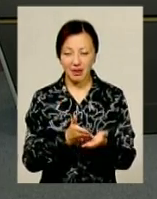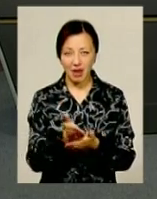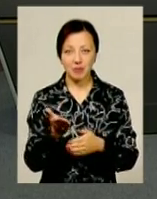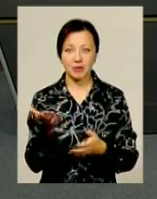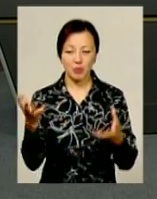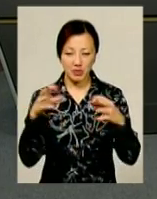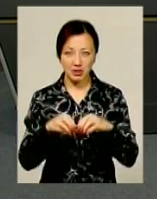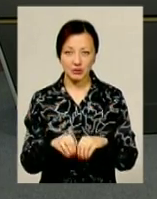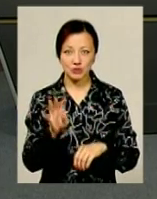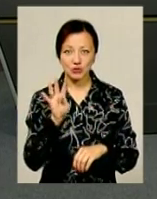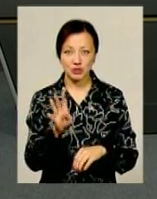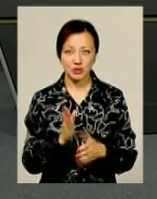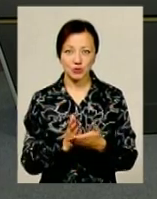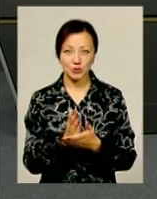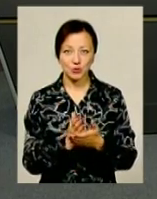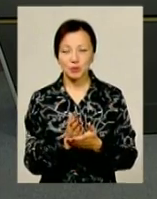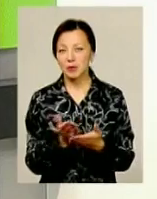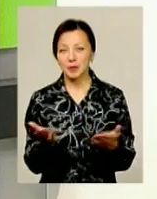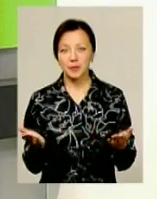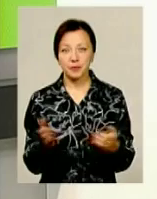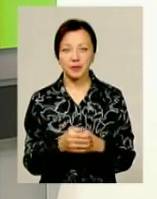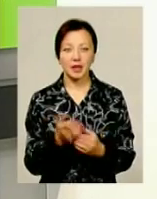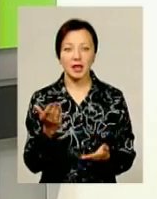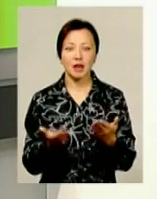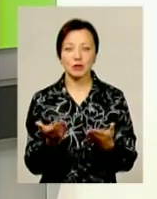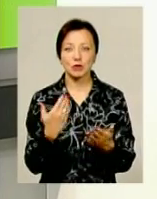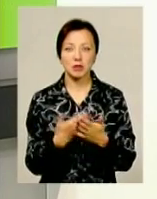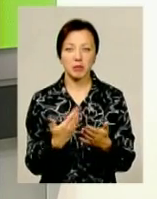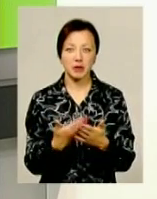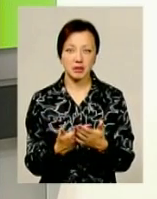часу об'єдналося 4 служби. Тобто, якщо взяти,